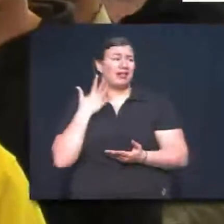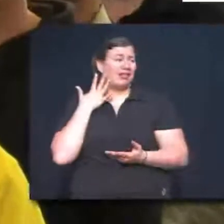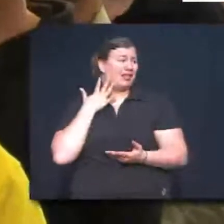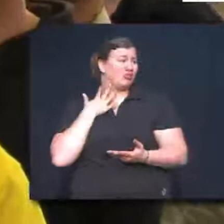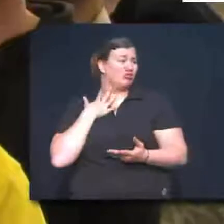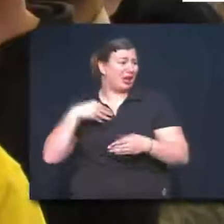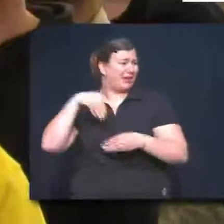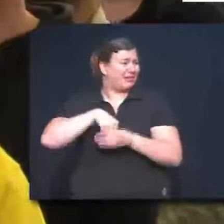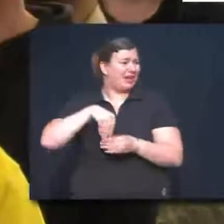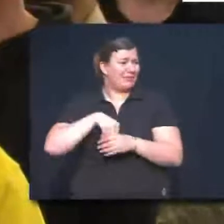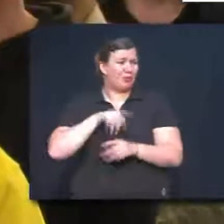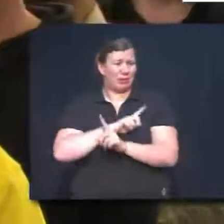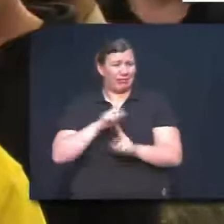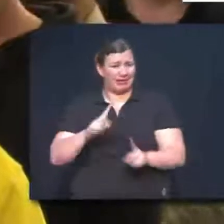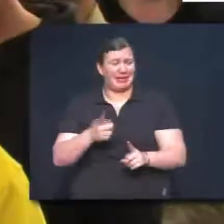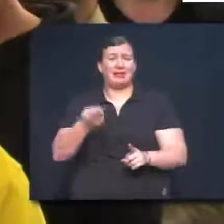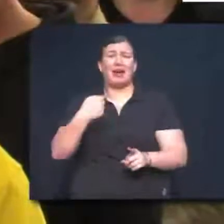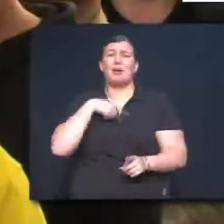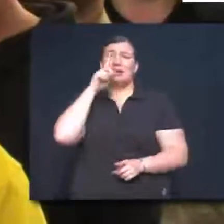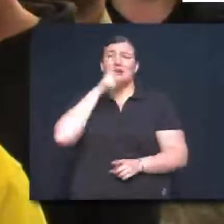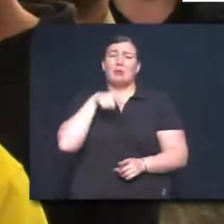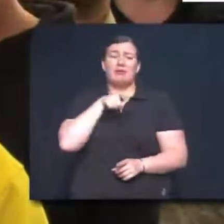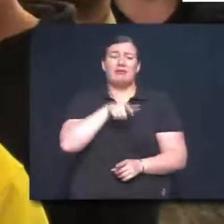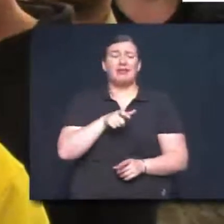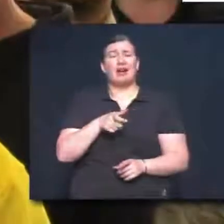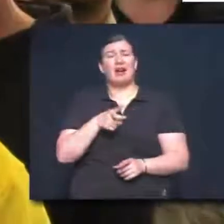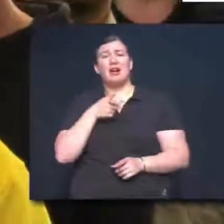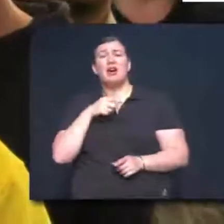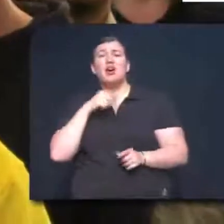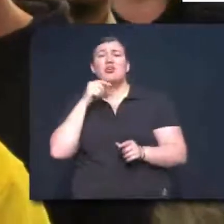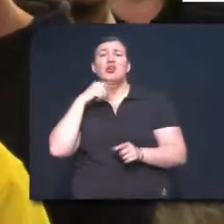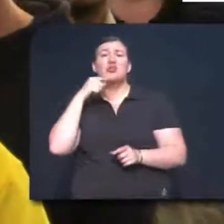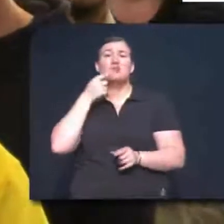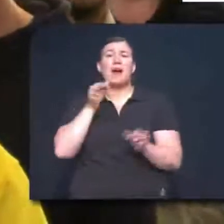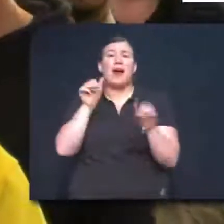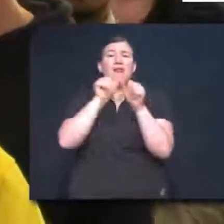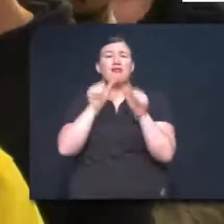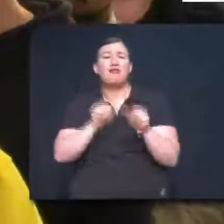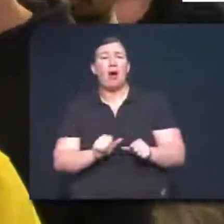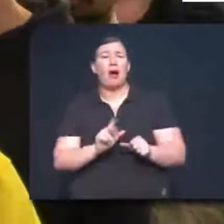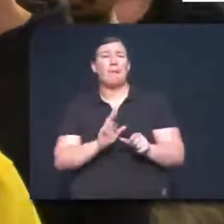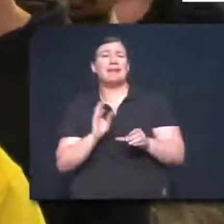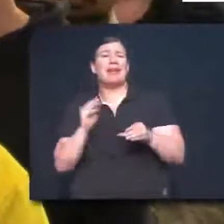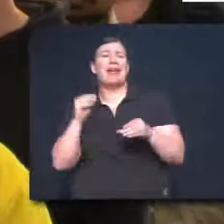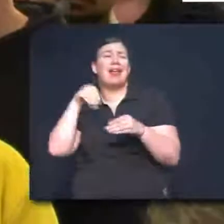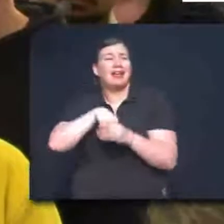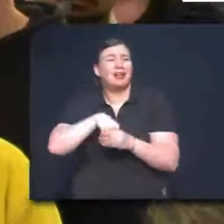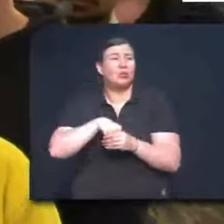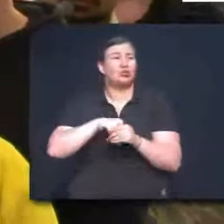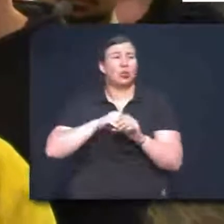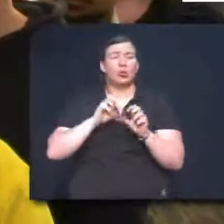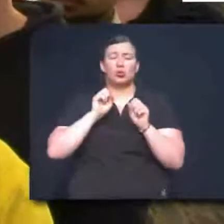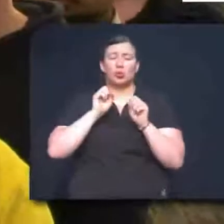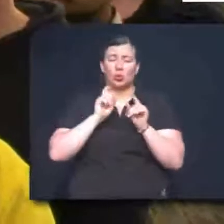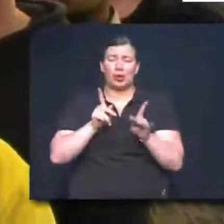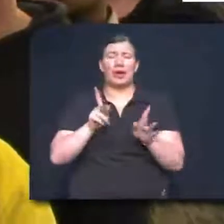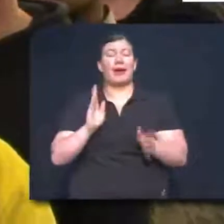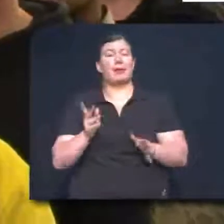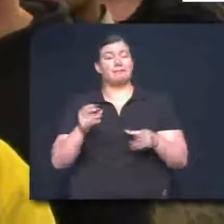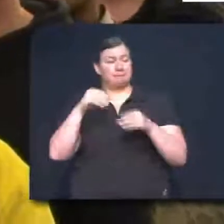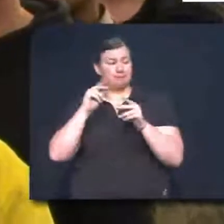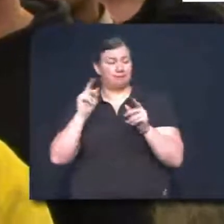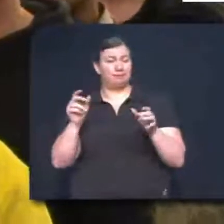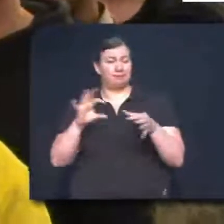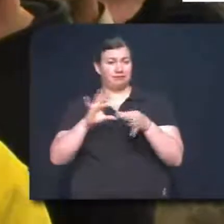inklusierende Sprachformen verwendet werden noch mal zu den Modulen ich möchte